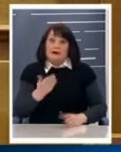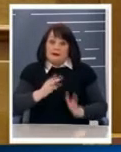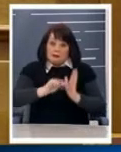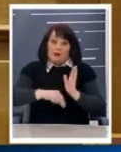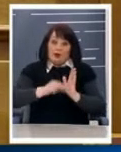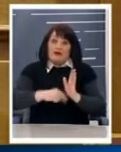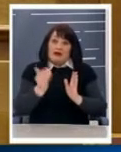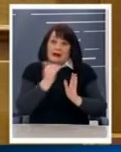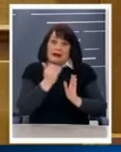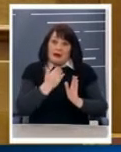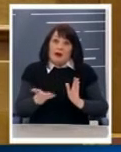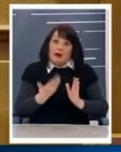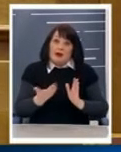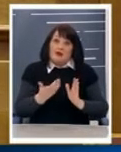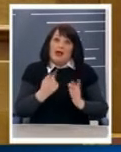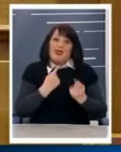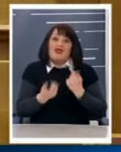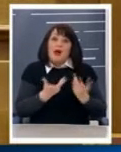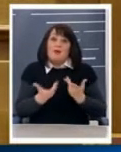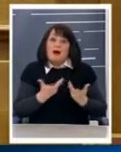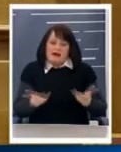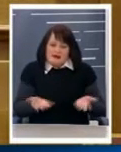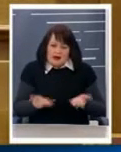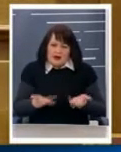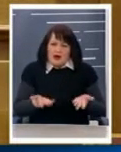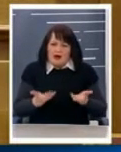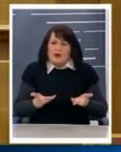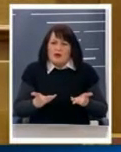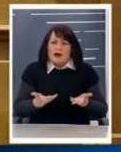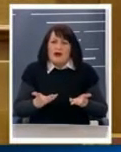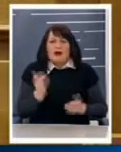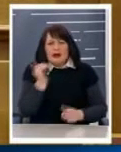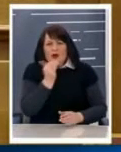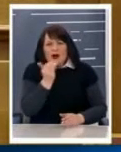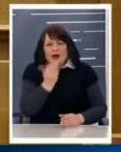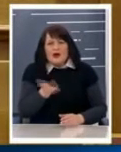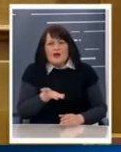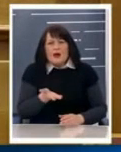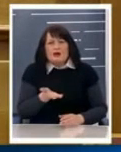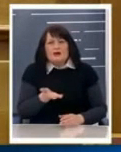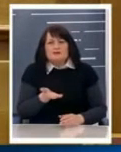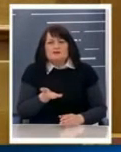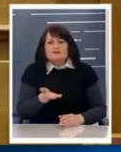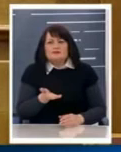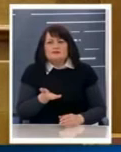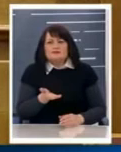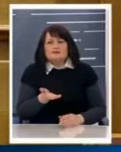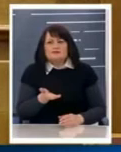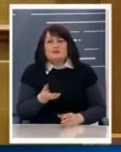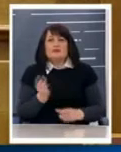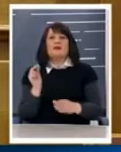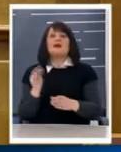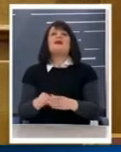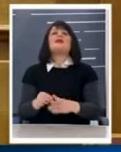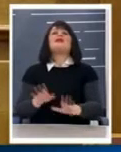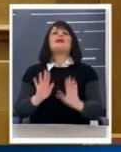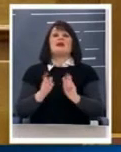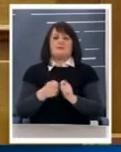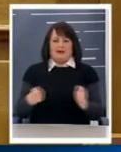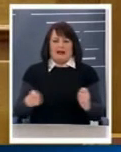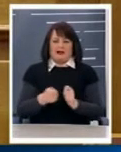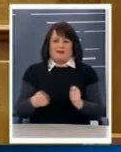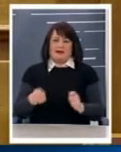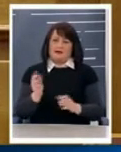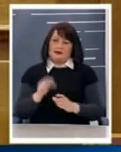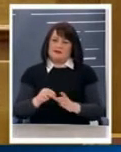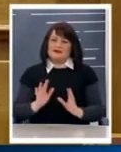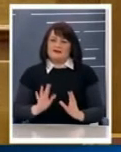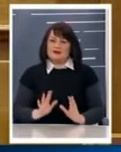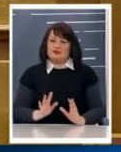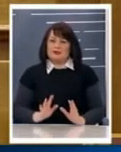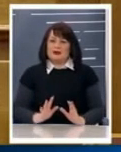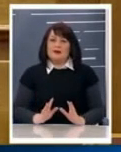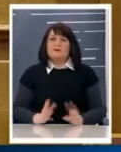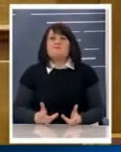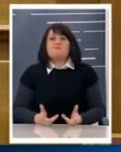υπογράφτε γρήγορα τη διαπραγμάτευση, κάντε τη γρήγορα. Αλλά εμείς δεν θα ψηφίσουμε. Αυτό το